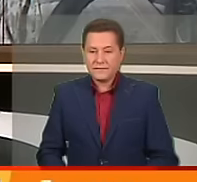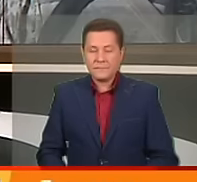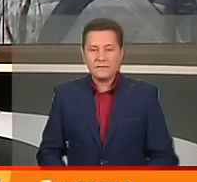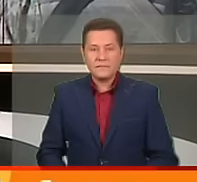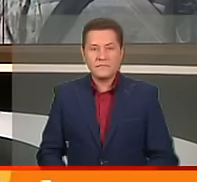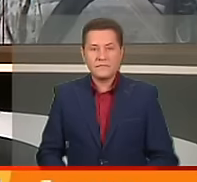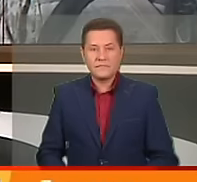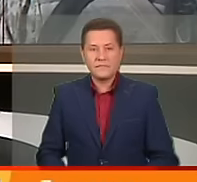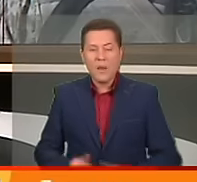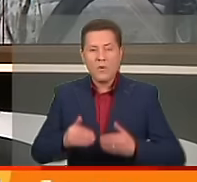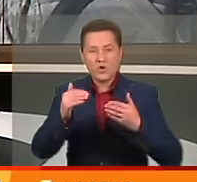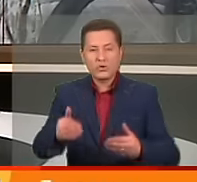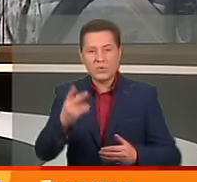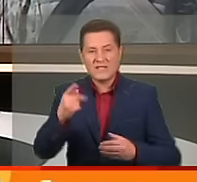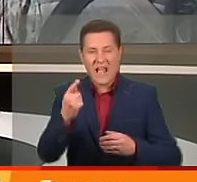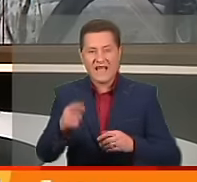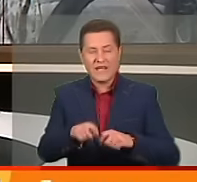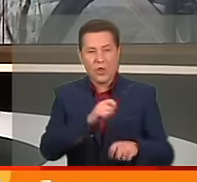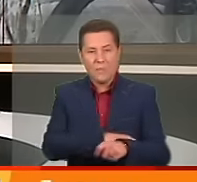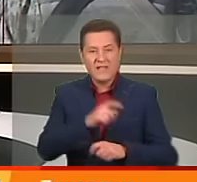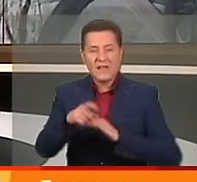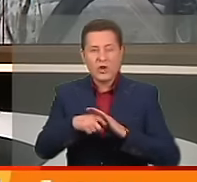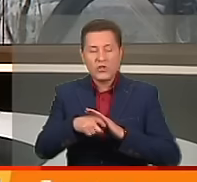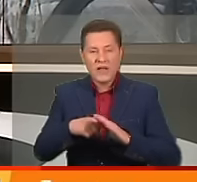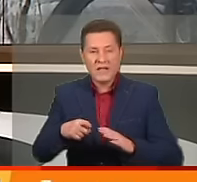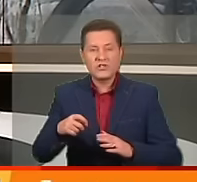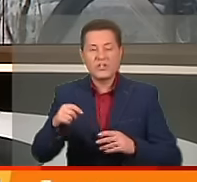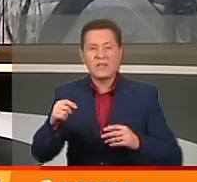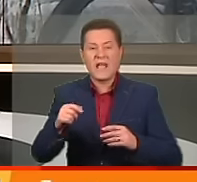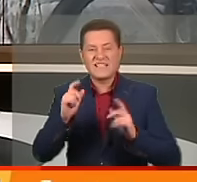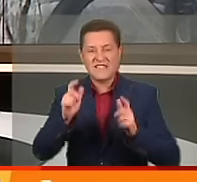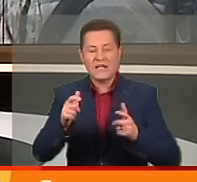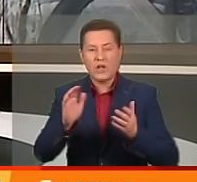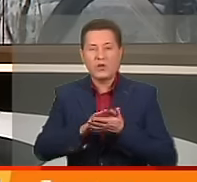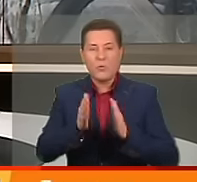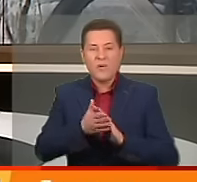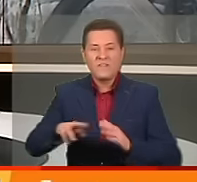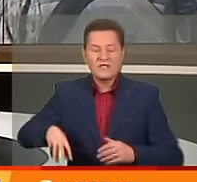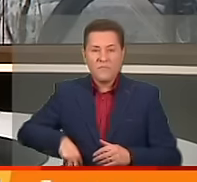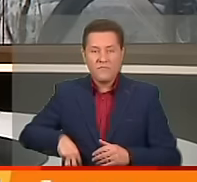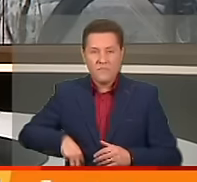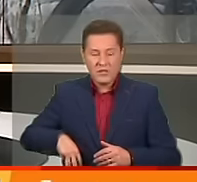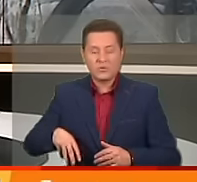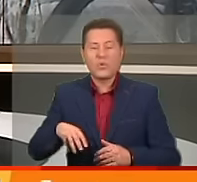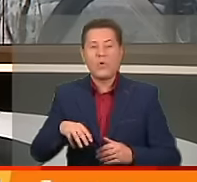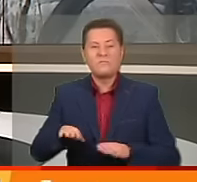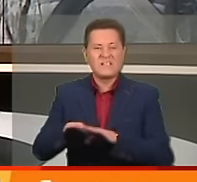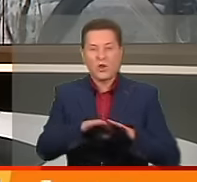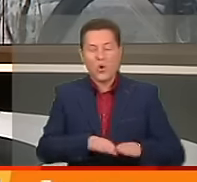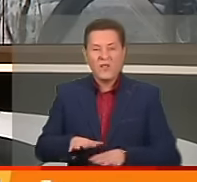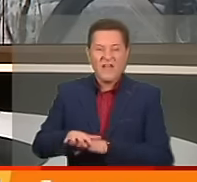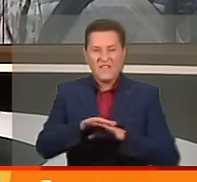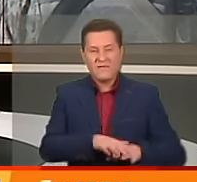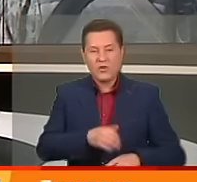Посунулися на кілометр. На Донеччині, в Петрівському, що в зоні АТО, згідно з домовленостями в Мінську, відбулося синхронне відведення військ